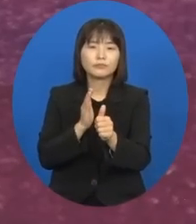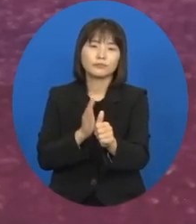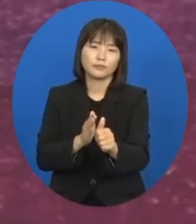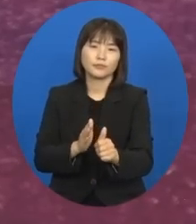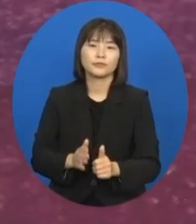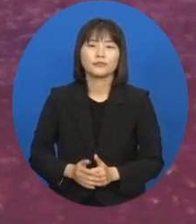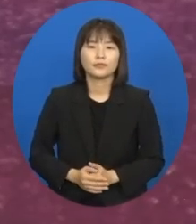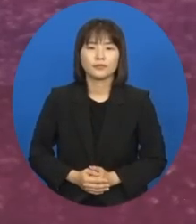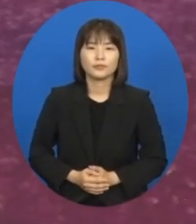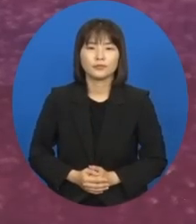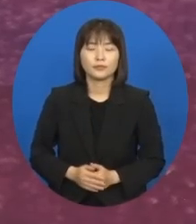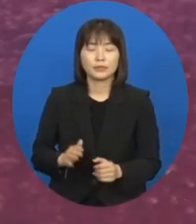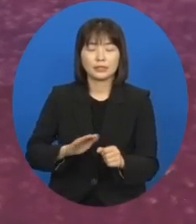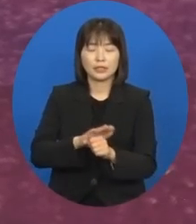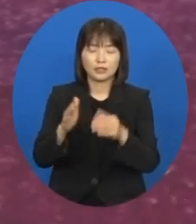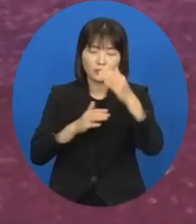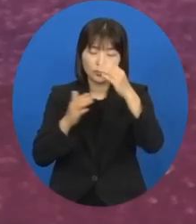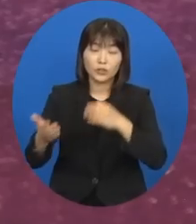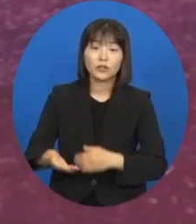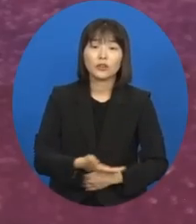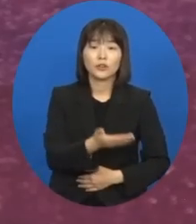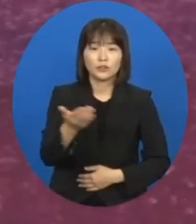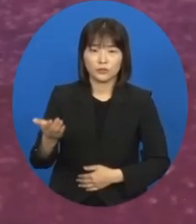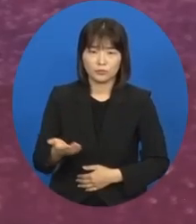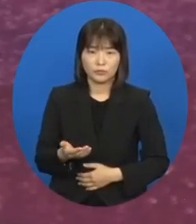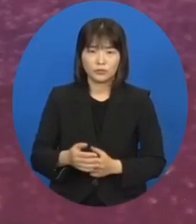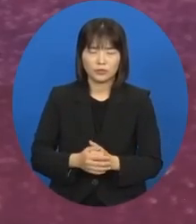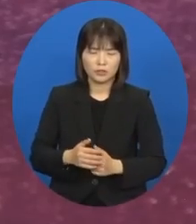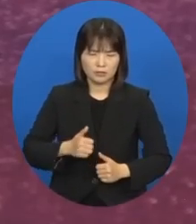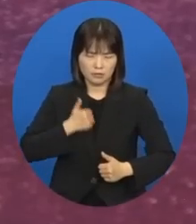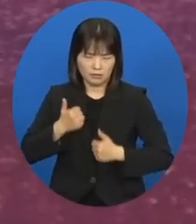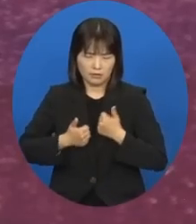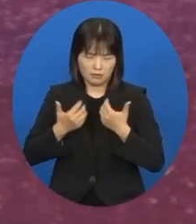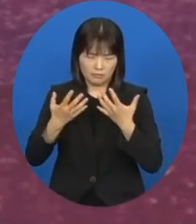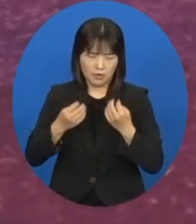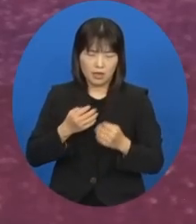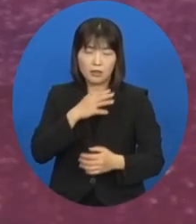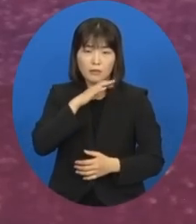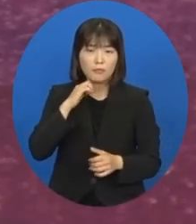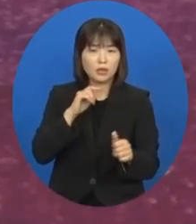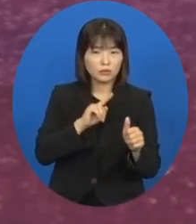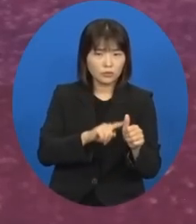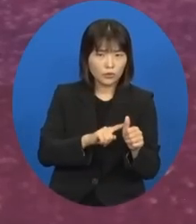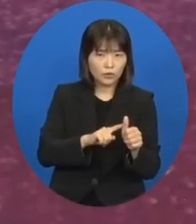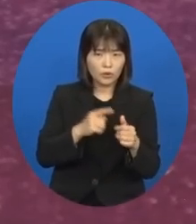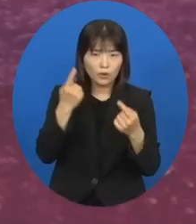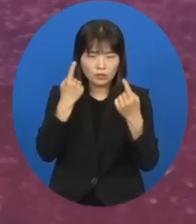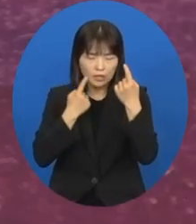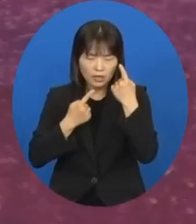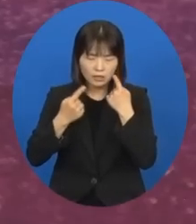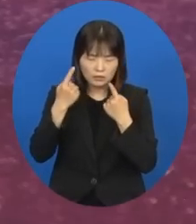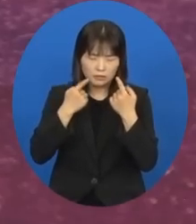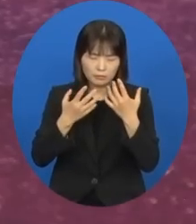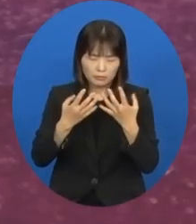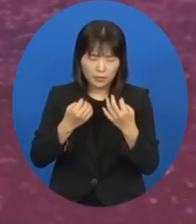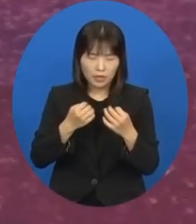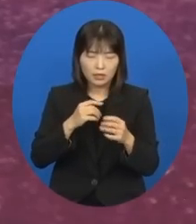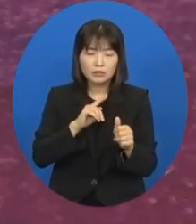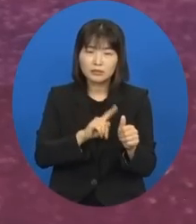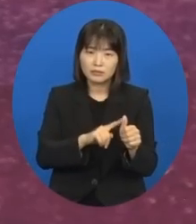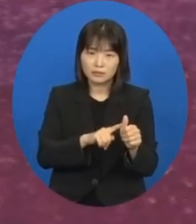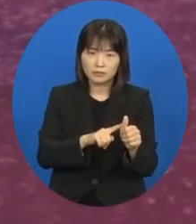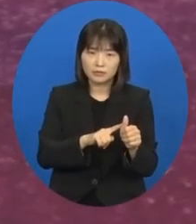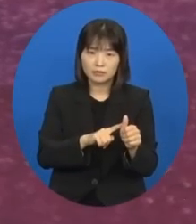사랑하는 성도 여러분 분노가 많았던 그가 상처투성이었던 그가